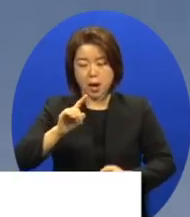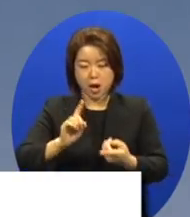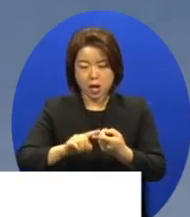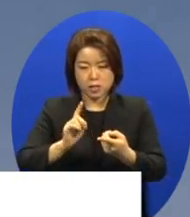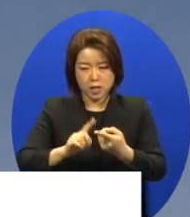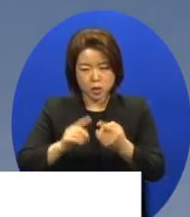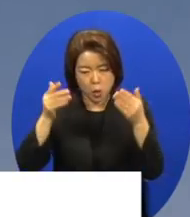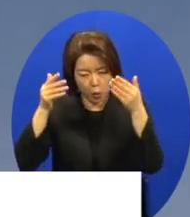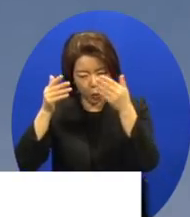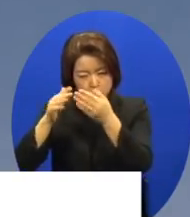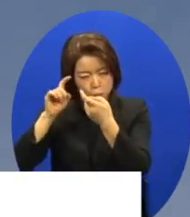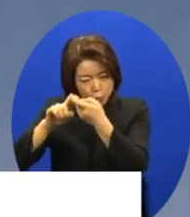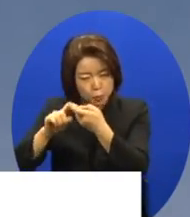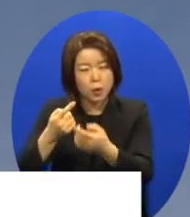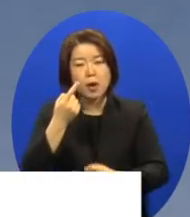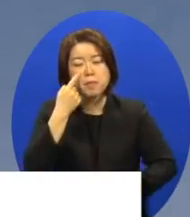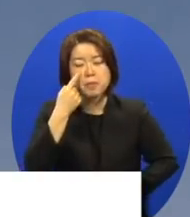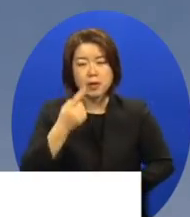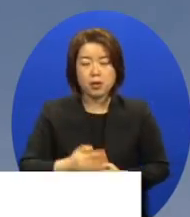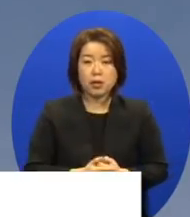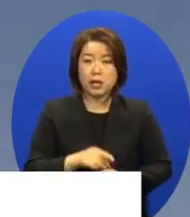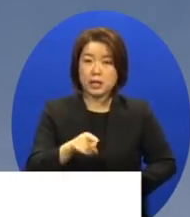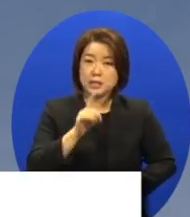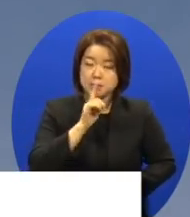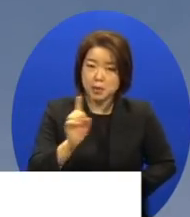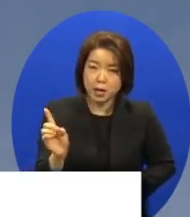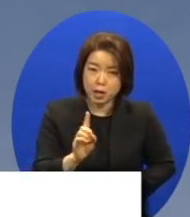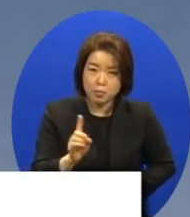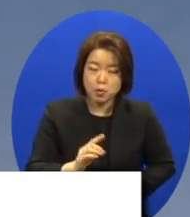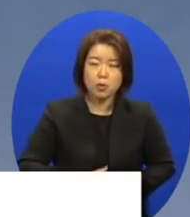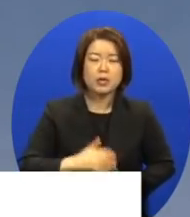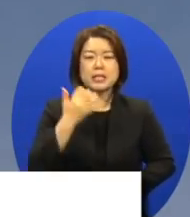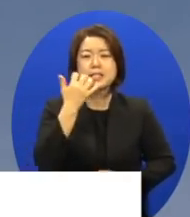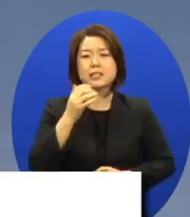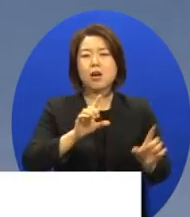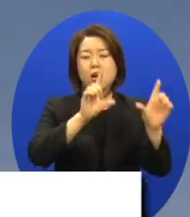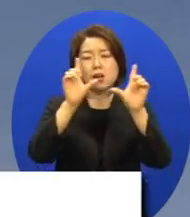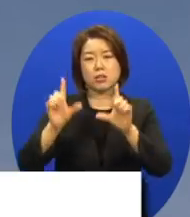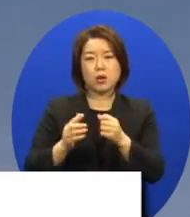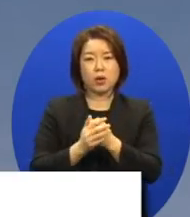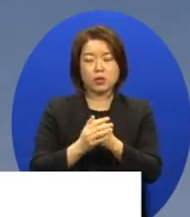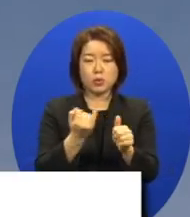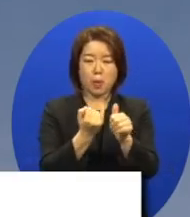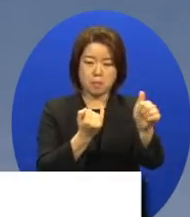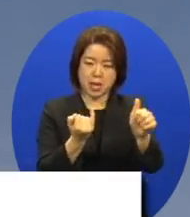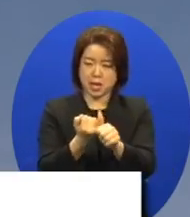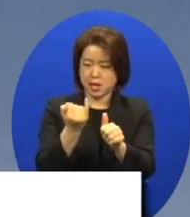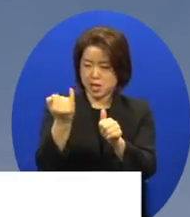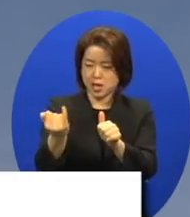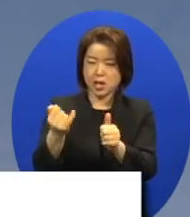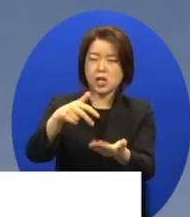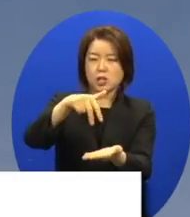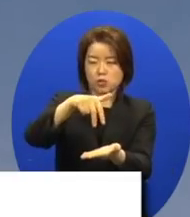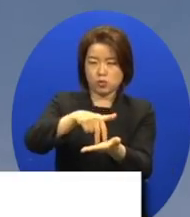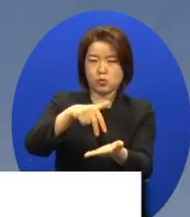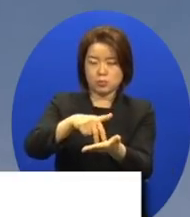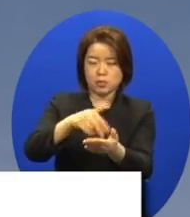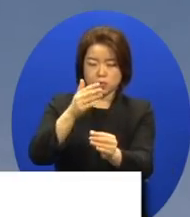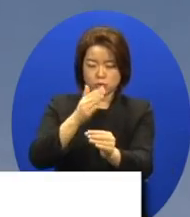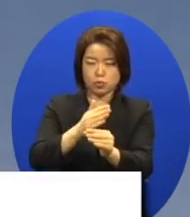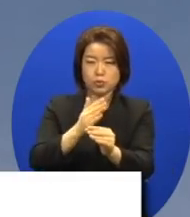합니다 이 말은 성생활도 배우자가 중심 이라는 겁니다